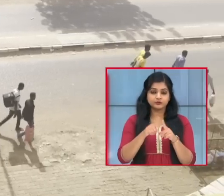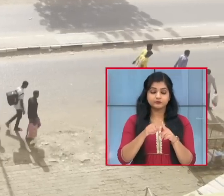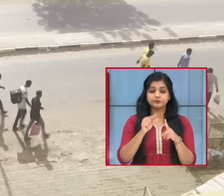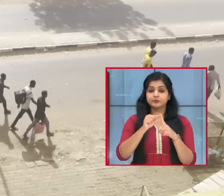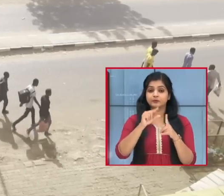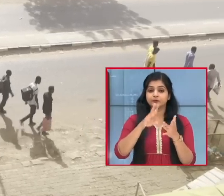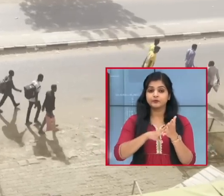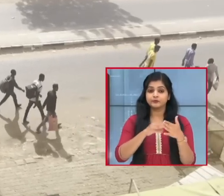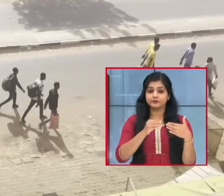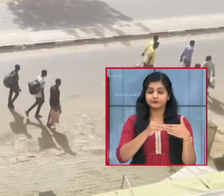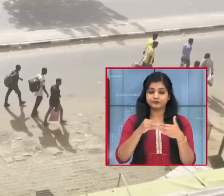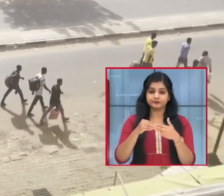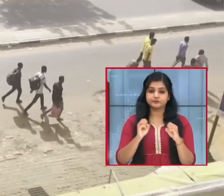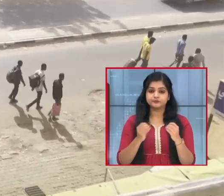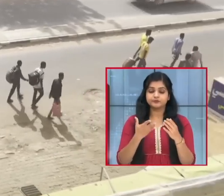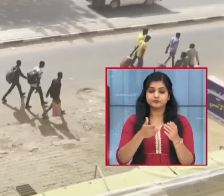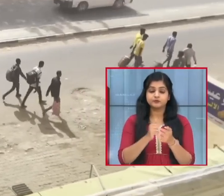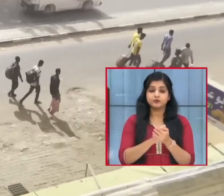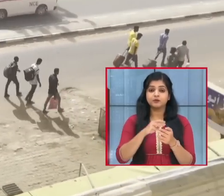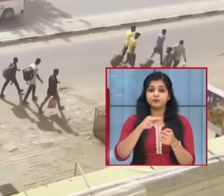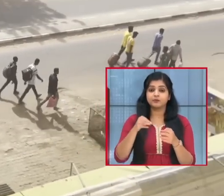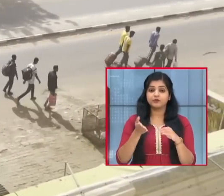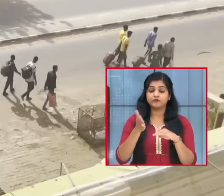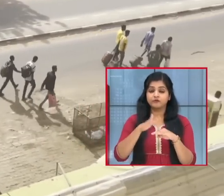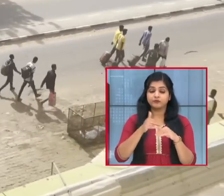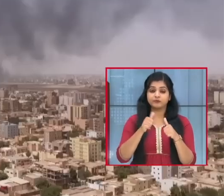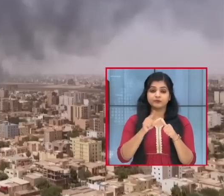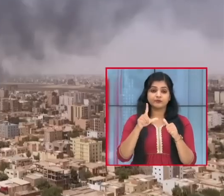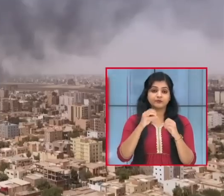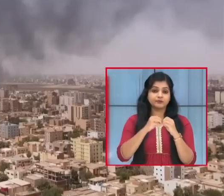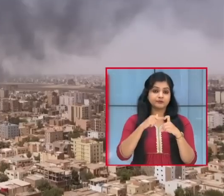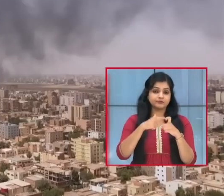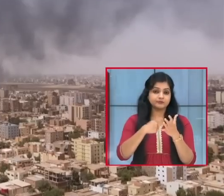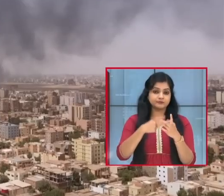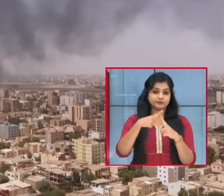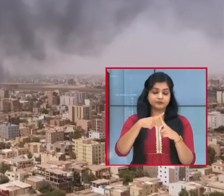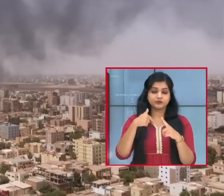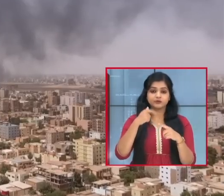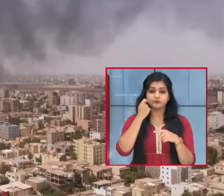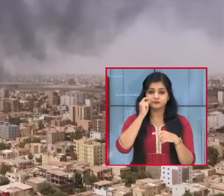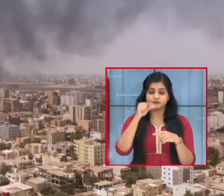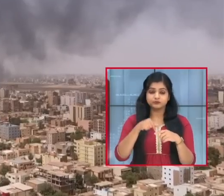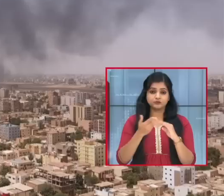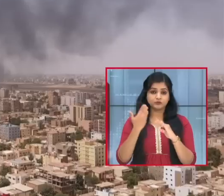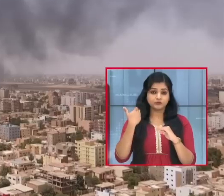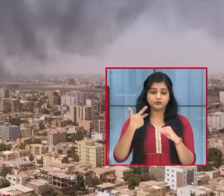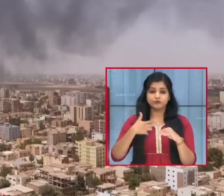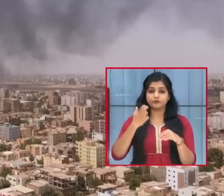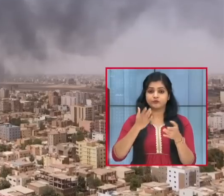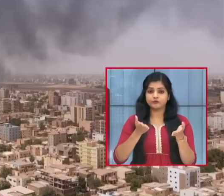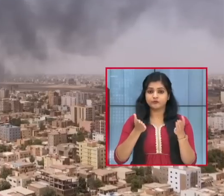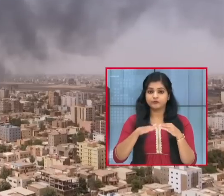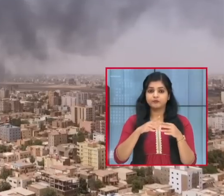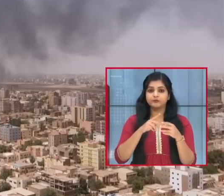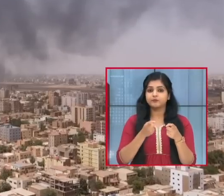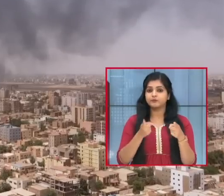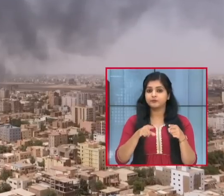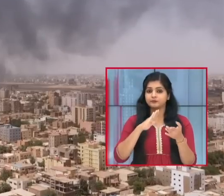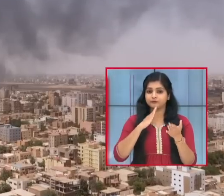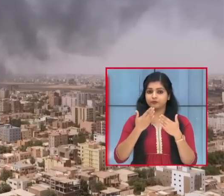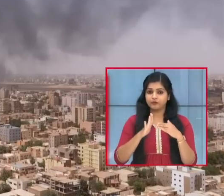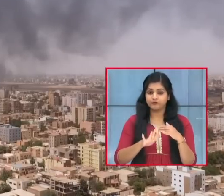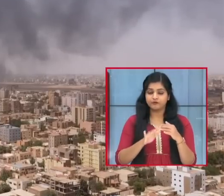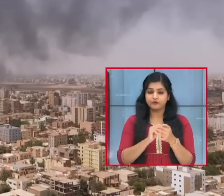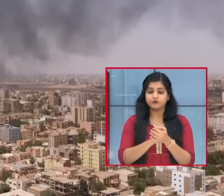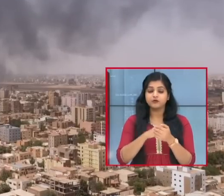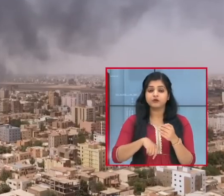പ്രധാനമന്ത്രിയുടെ നേതൃത്വത്തിൽ തന്നെ നടത്തുന്നത്. മലയാളിയായിട്ടുള്ള ആൽബർട്ട് അഗസ്റ്റിൻ അവിടെ മരണമടഞ്ഞ സംഭവത്തിൽ വിദേശകാര്യമന്ത്രി എസ് ജയശങ്കർ